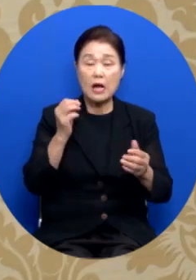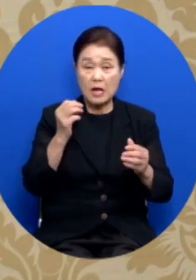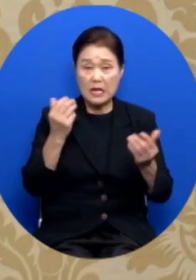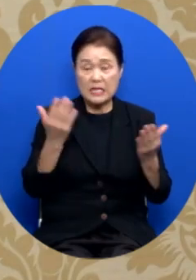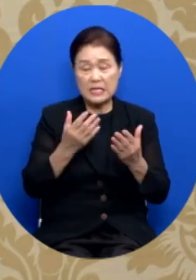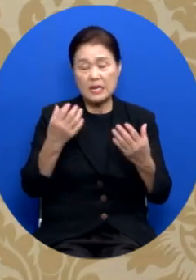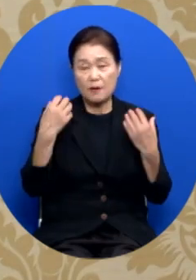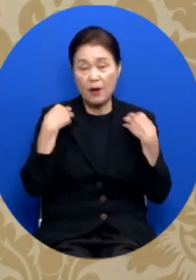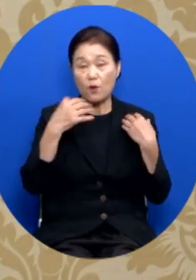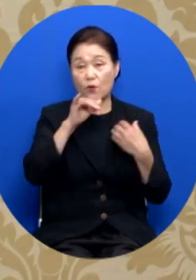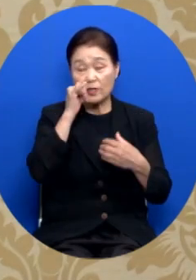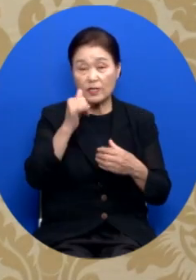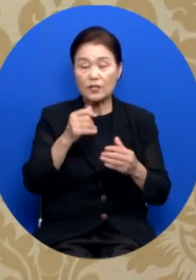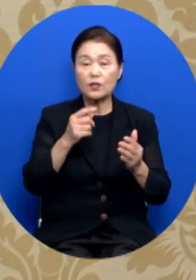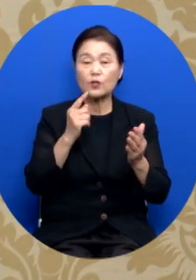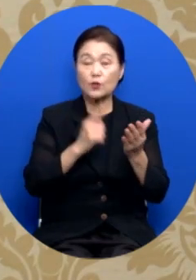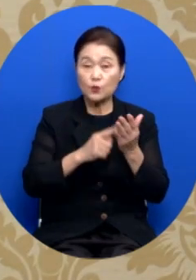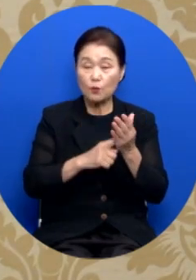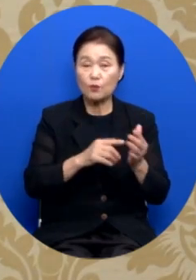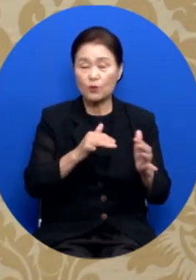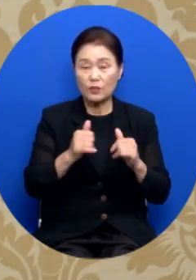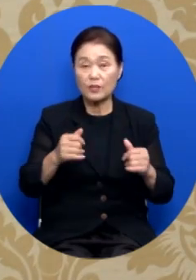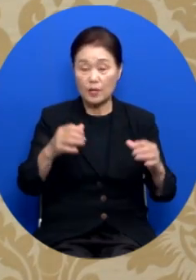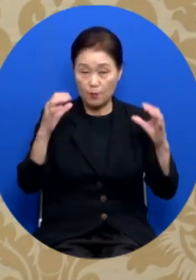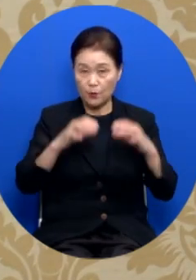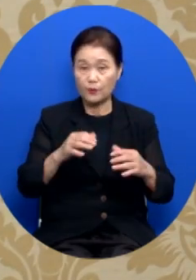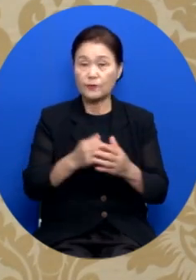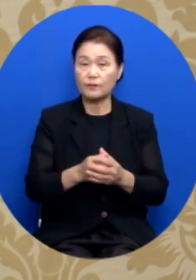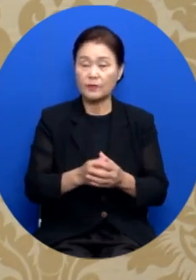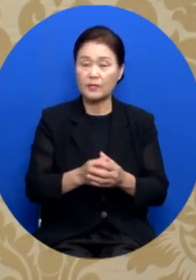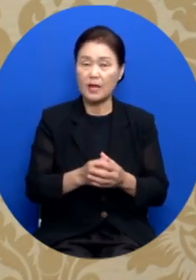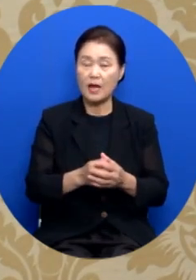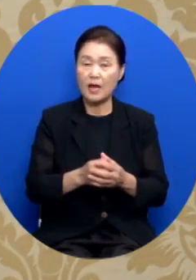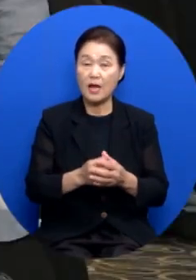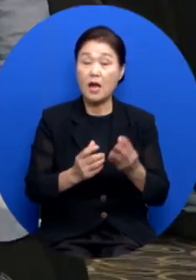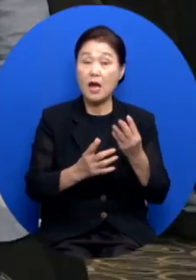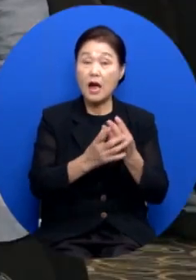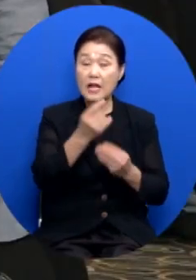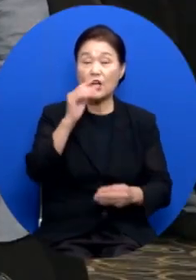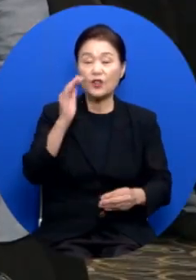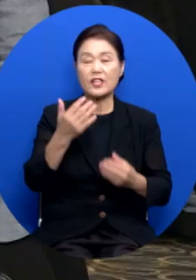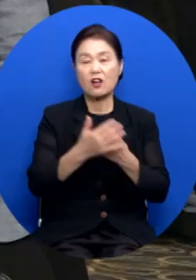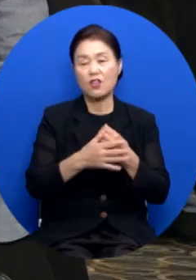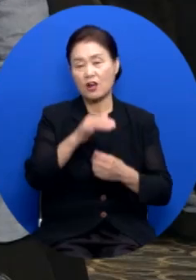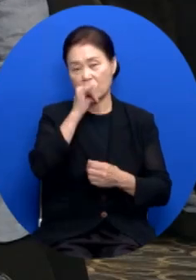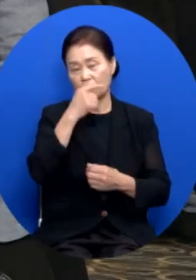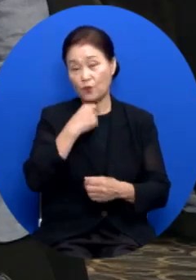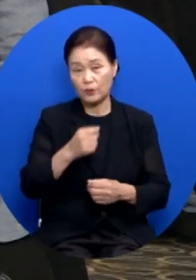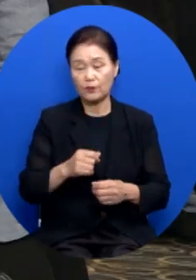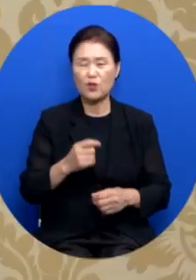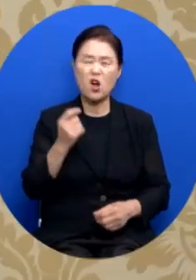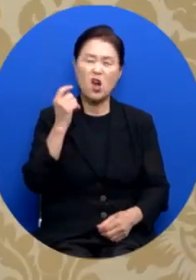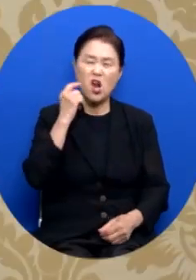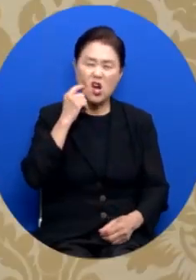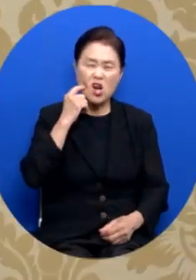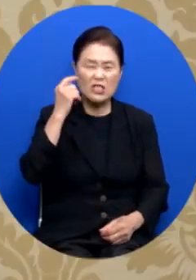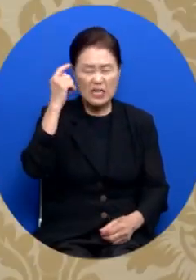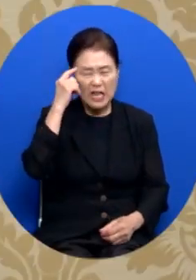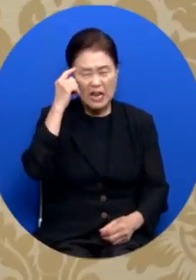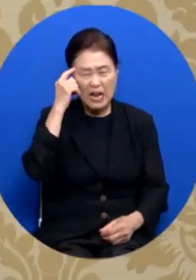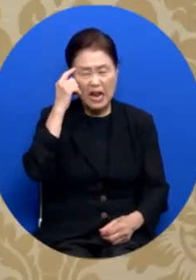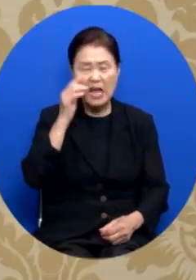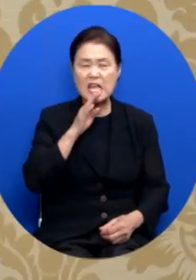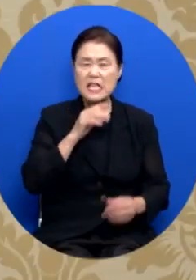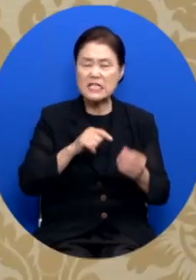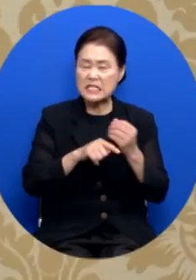그리고 총무님들 이 자리에 계십니다. 원팀이 되는 은혜가 있길 바랍니다. 우리는 거짓 사상과 비진리와